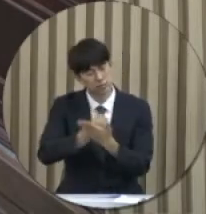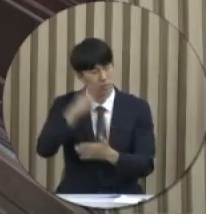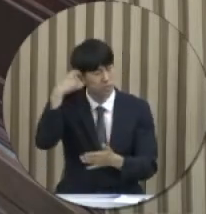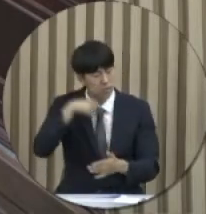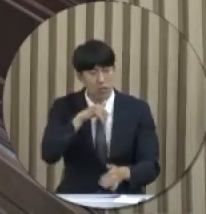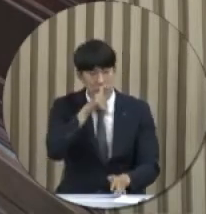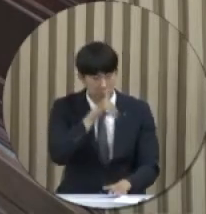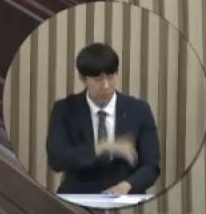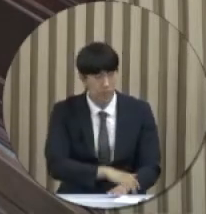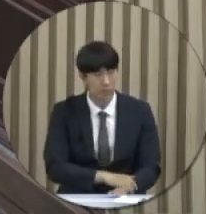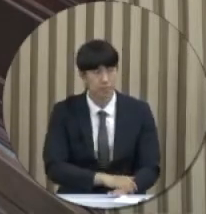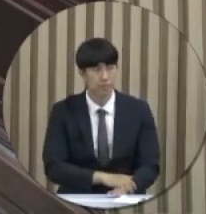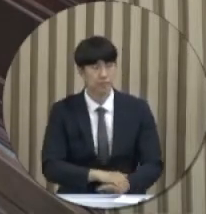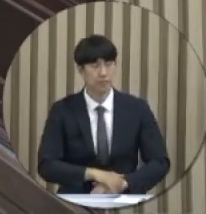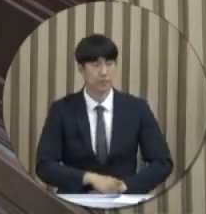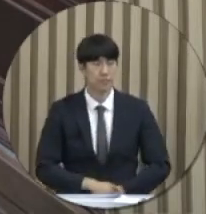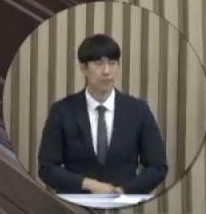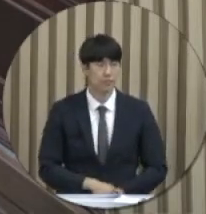있는 부분입니다.